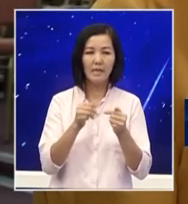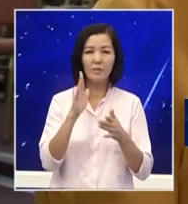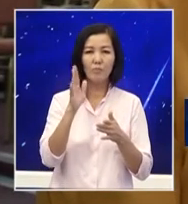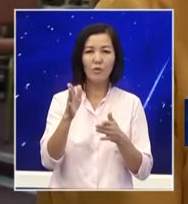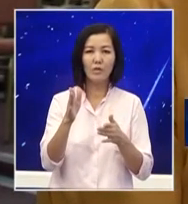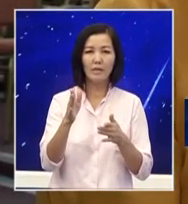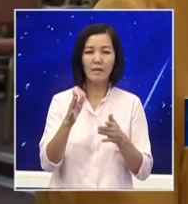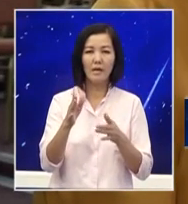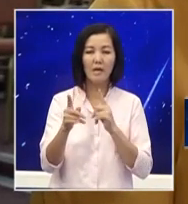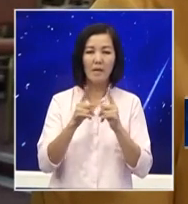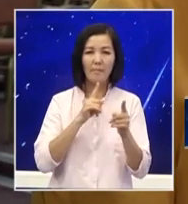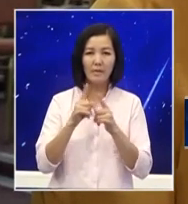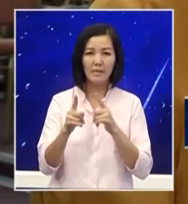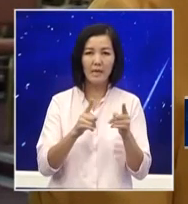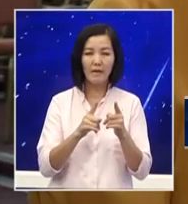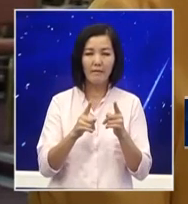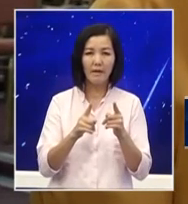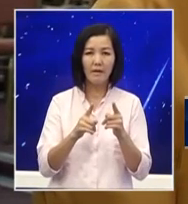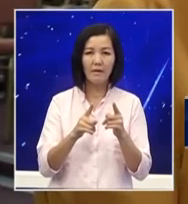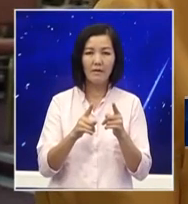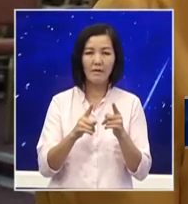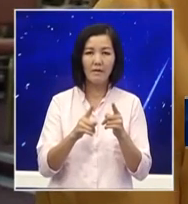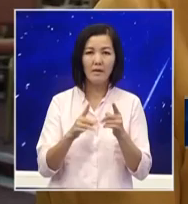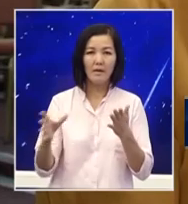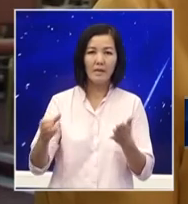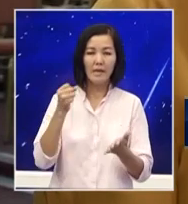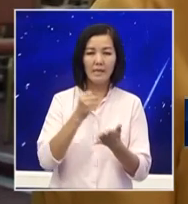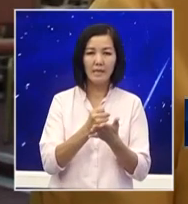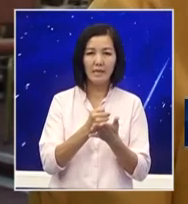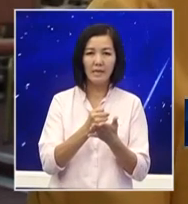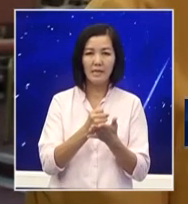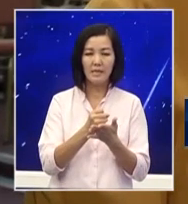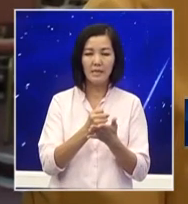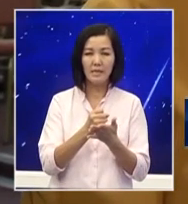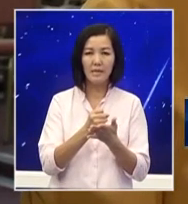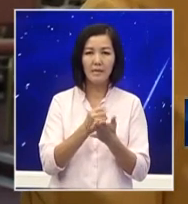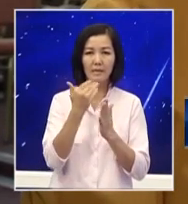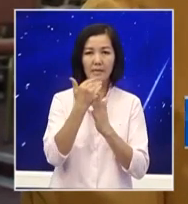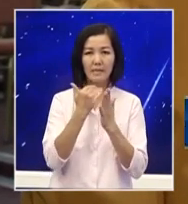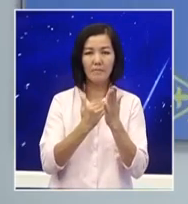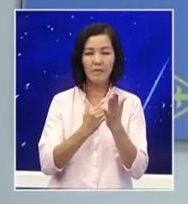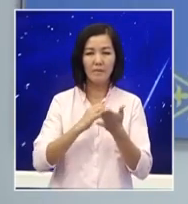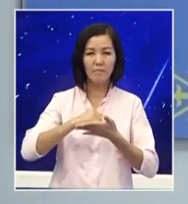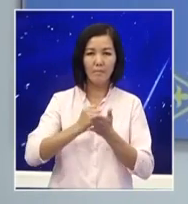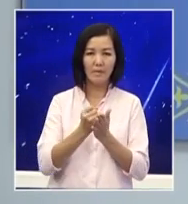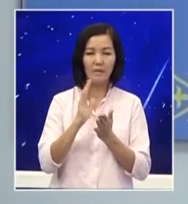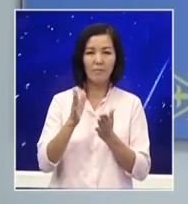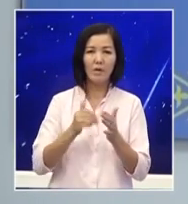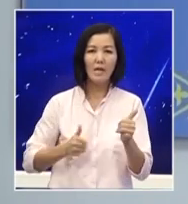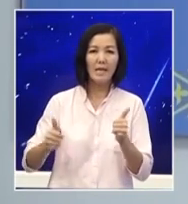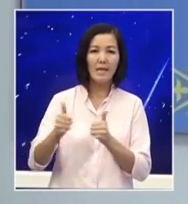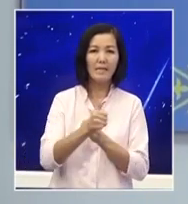болашақтағы мәслихаттардағы мәжілістегі кандидаттар ретінде біз бұл кісілердің тізімдерін бекітетін боламыз. Лидерлерді